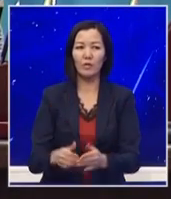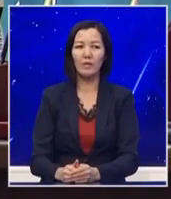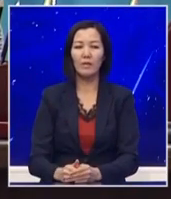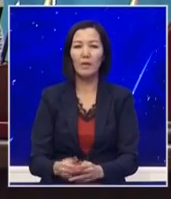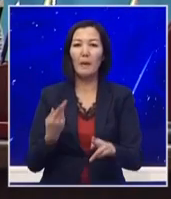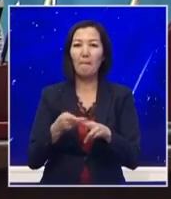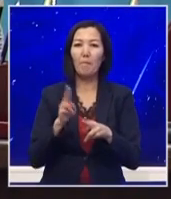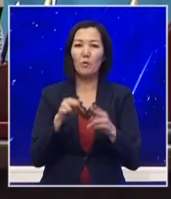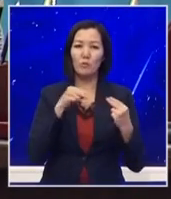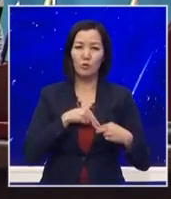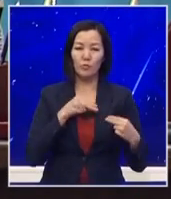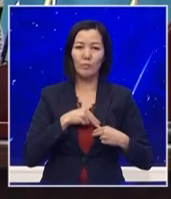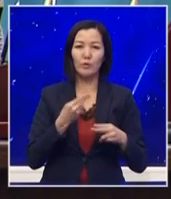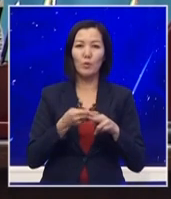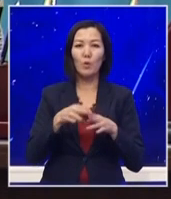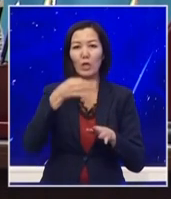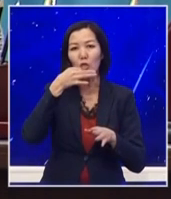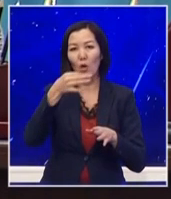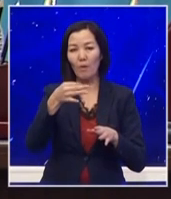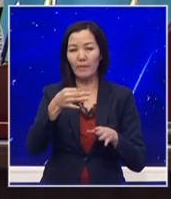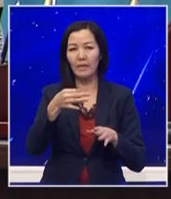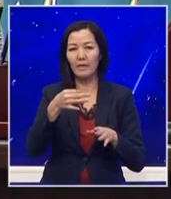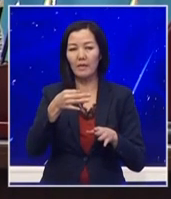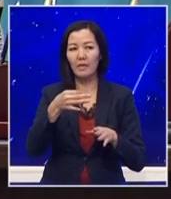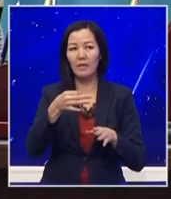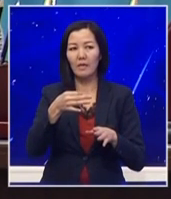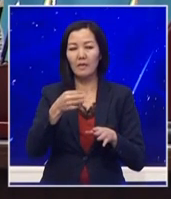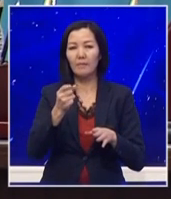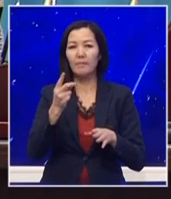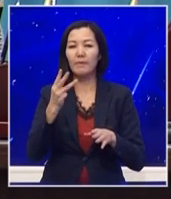өте жауапты, орталай